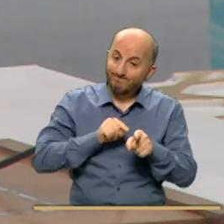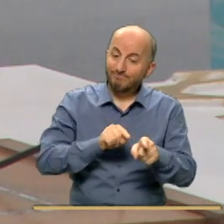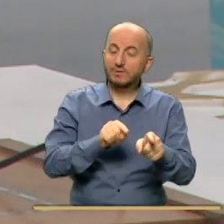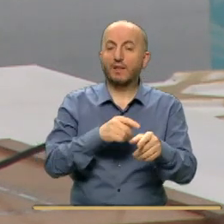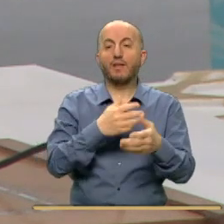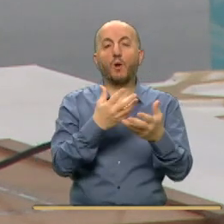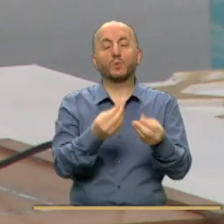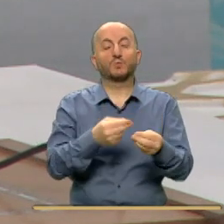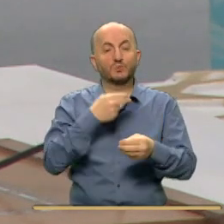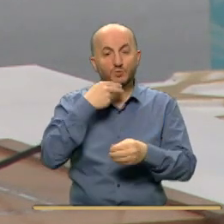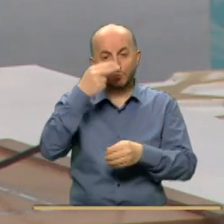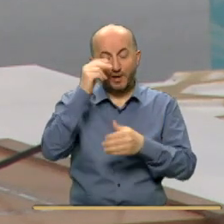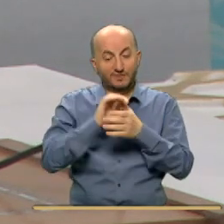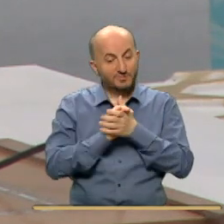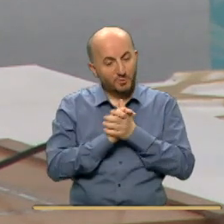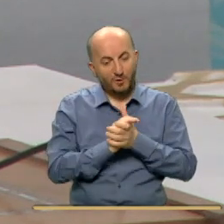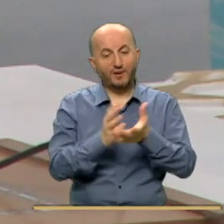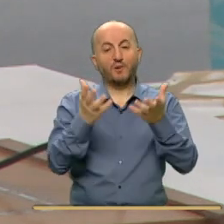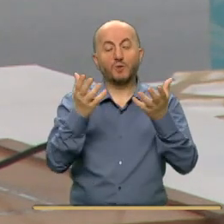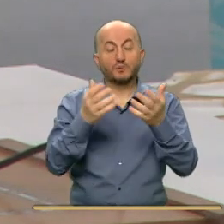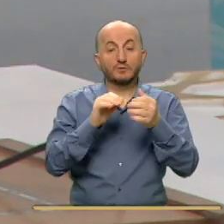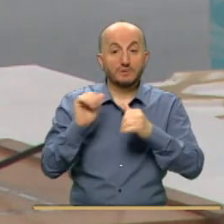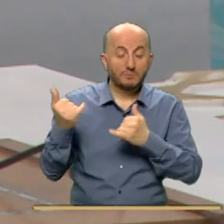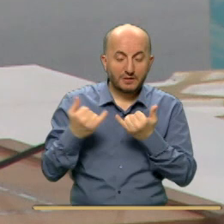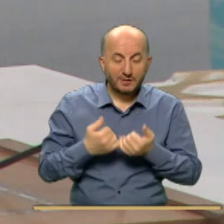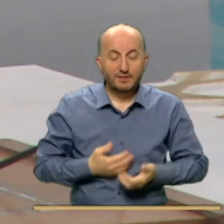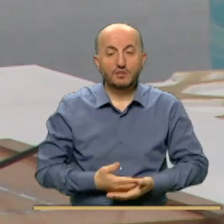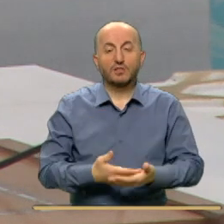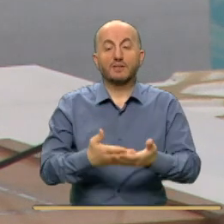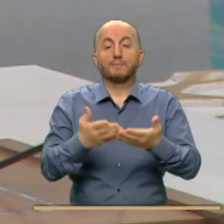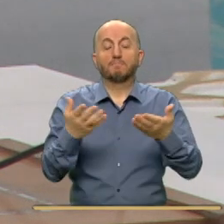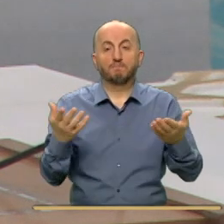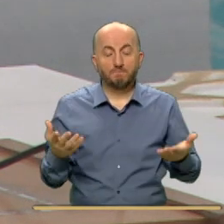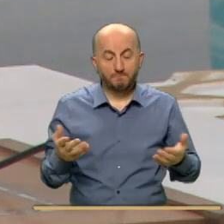müminler, Cuma'nız mübarek olsun. Kıymetli kardeşlerim,